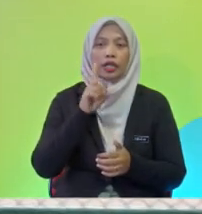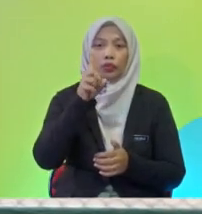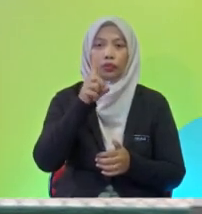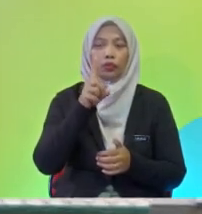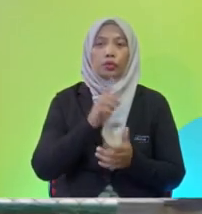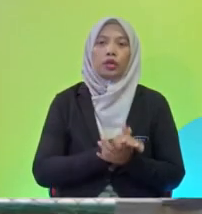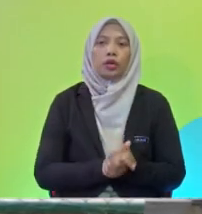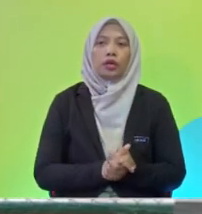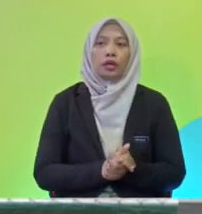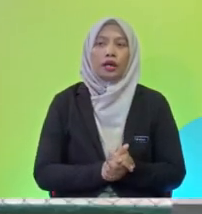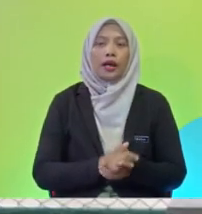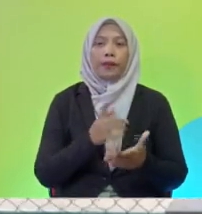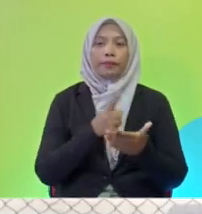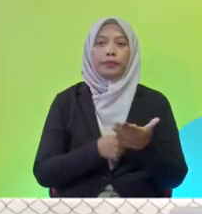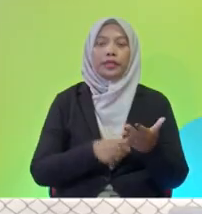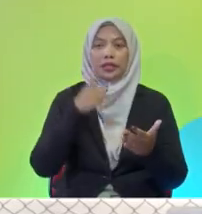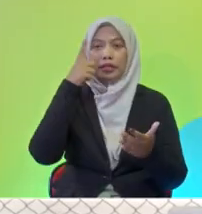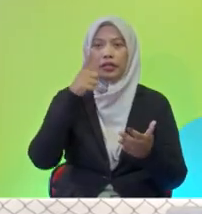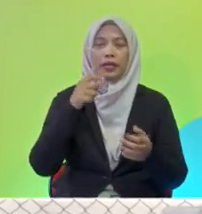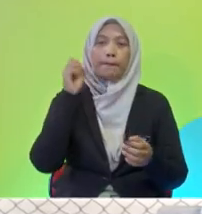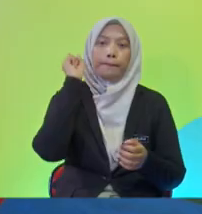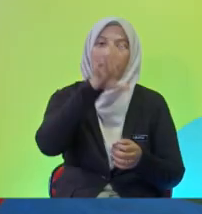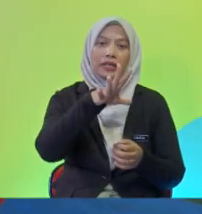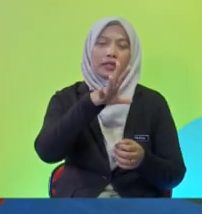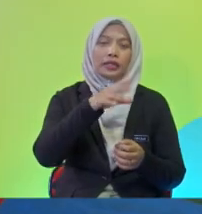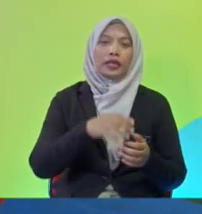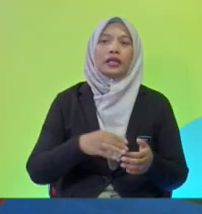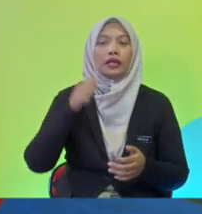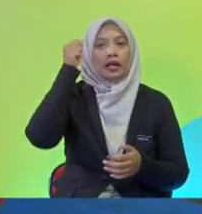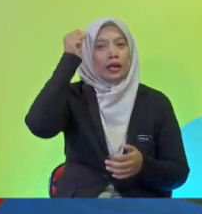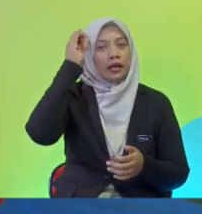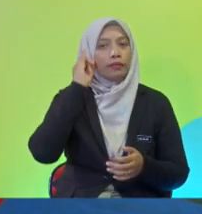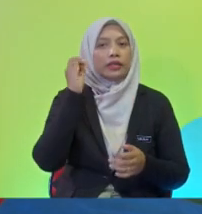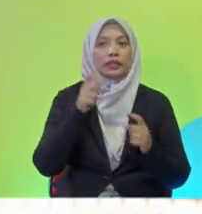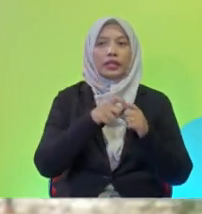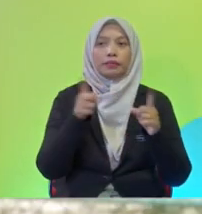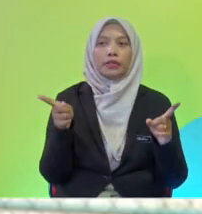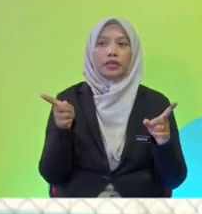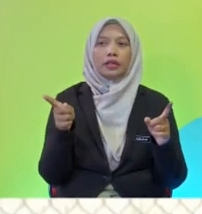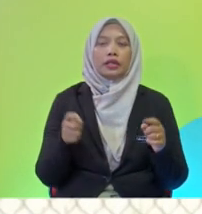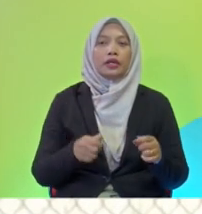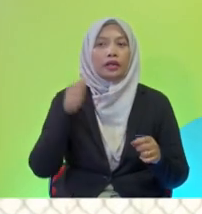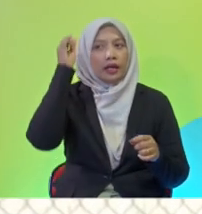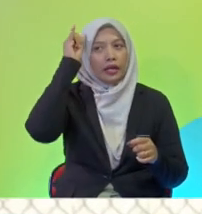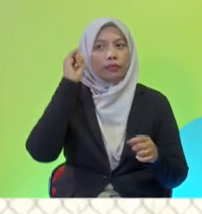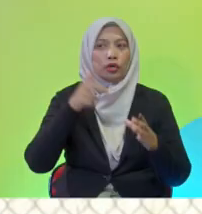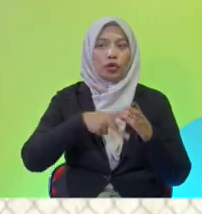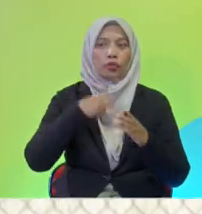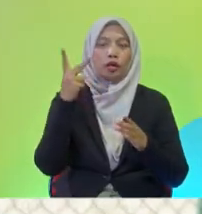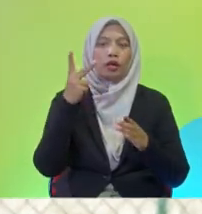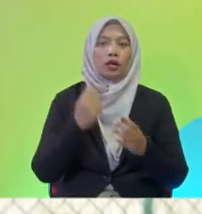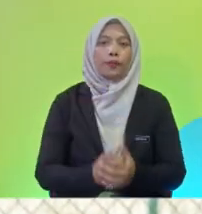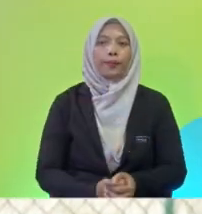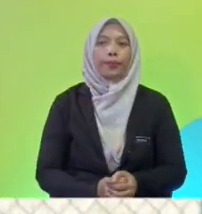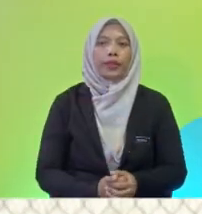mana apa yang Iqbal balik kepada Aiman. Okey, tetapi Aiman dia step keluar. Okay, bila dia step